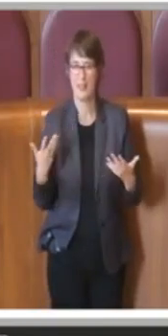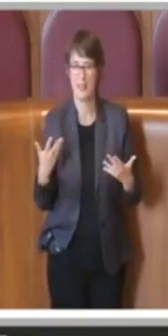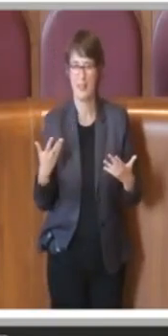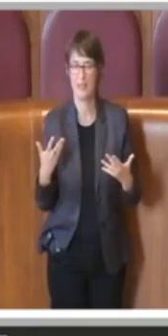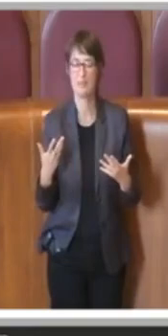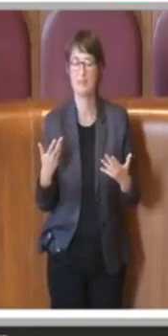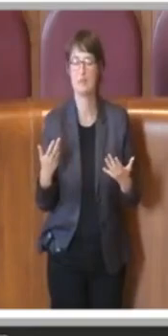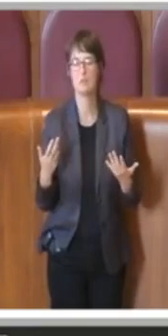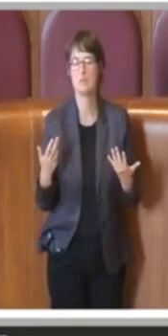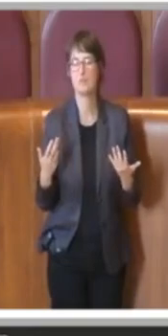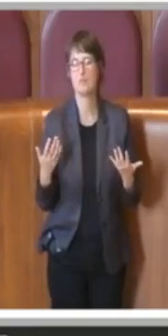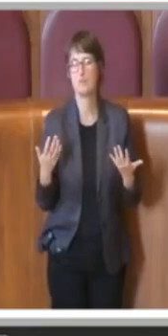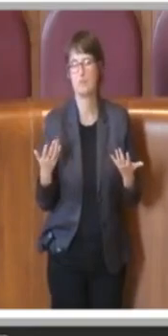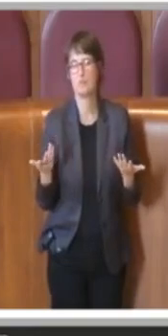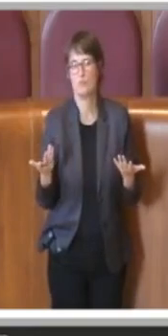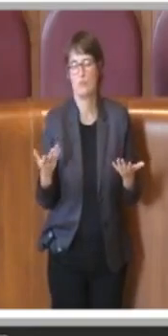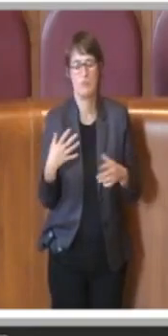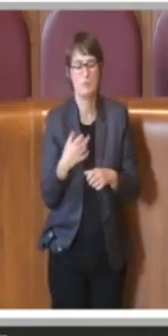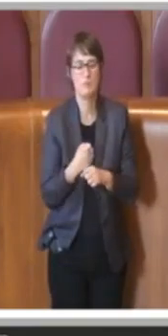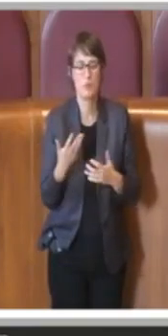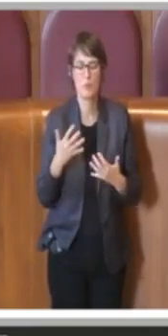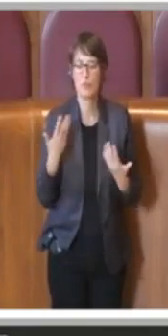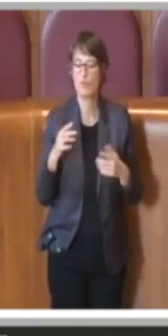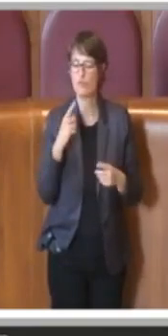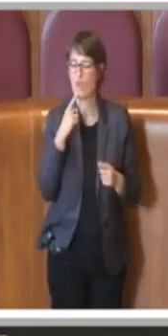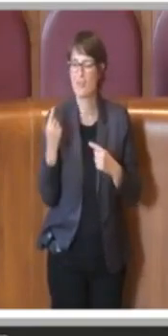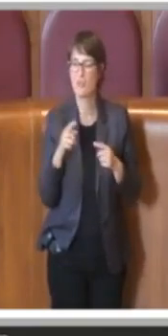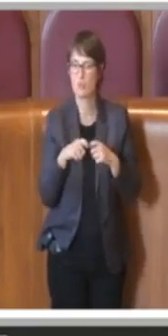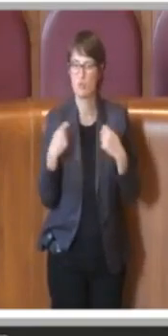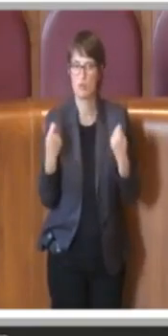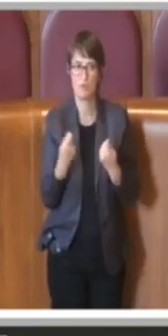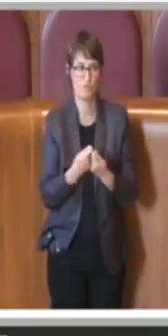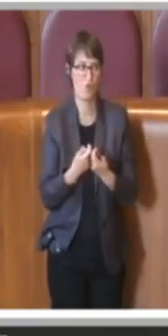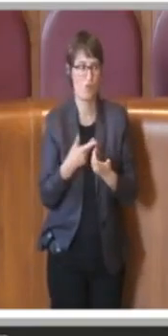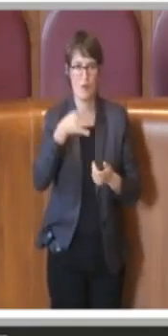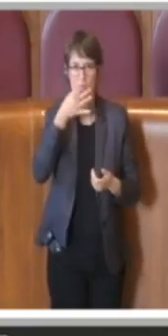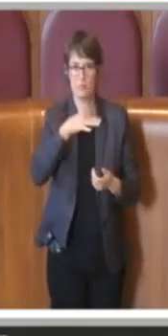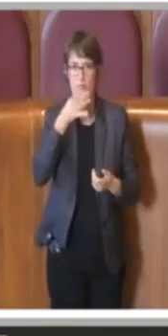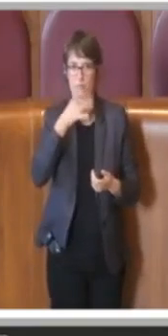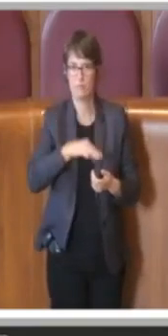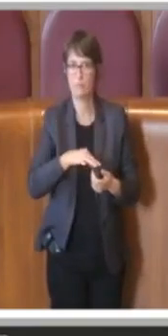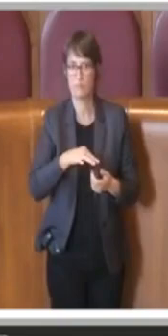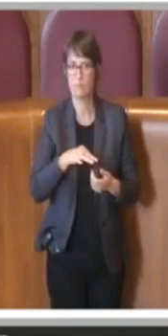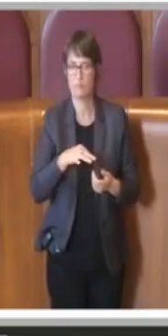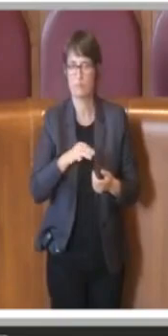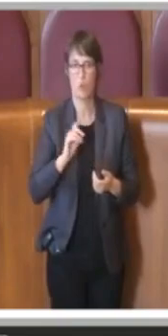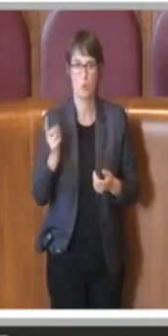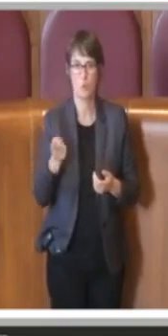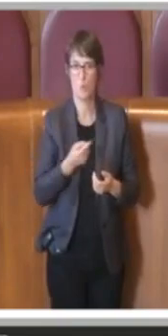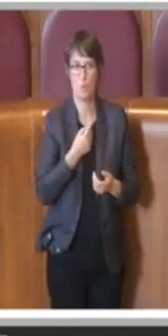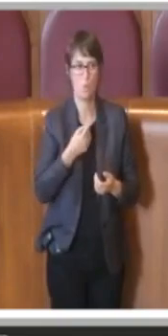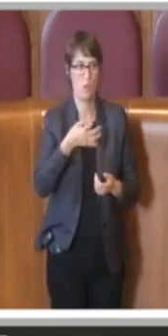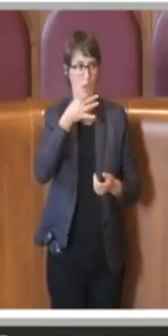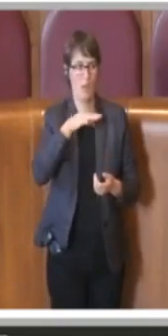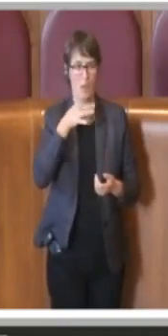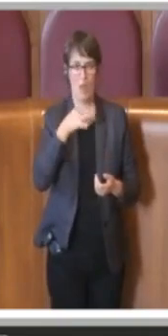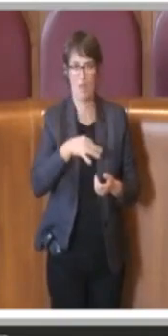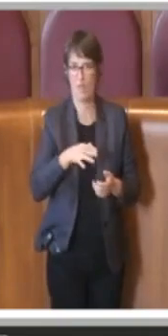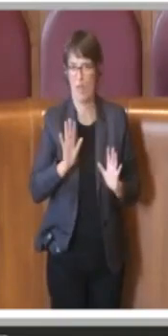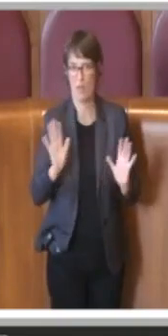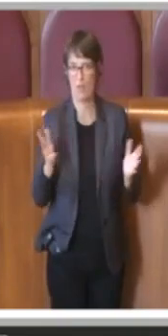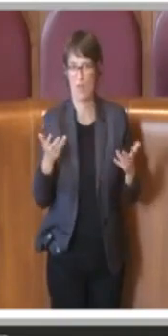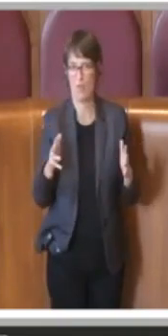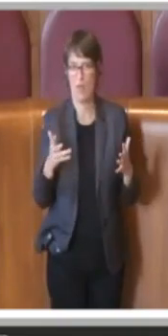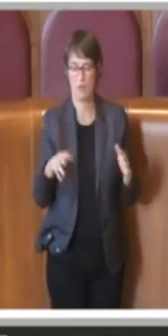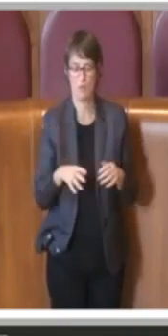già stato detto durante la discussione generale da tutti coloro che sono intervenuti e